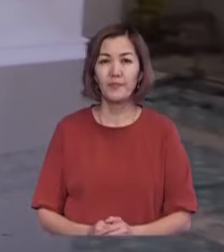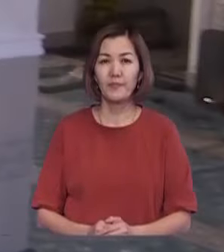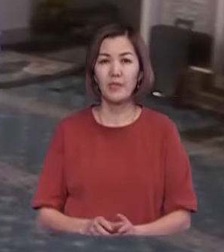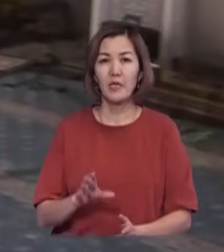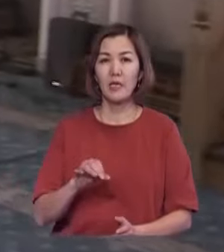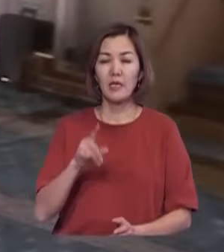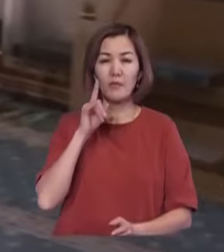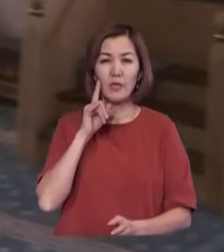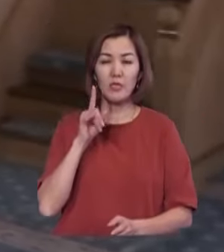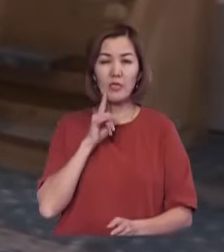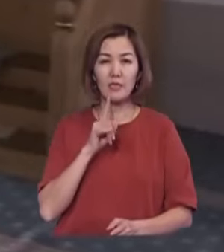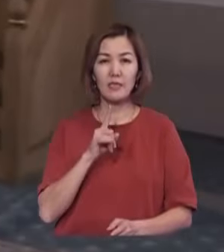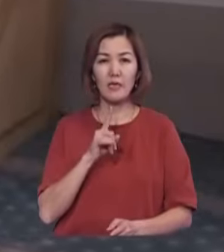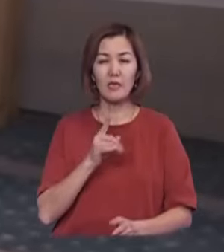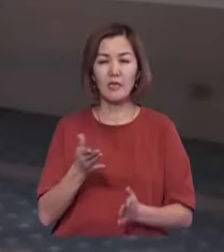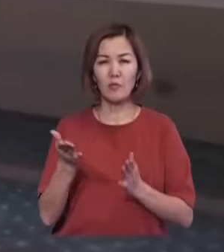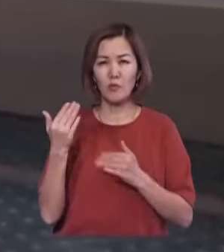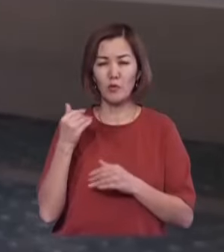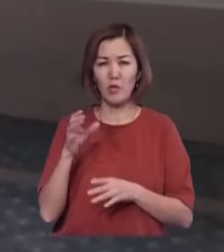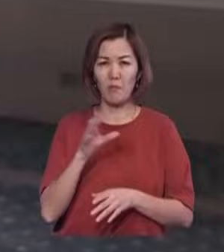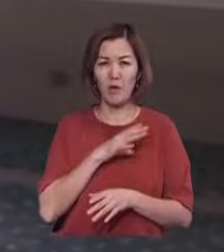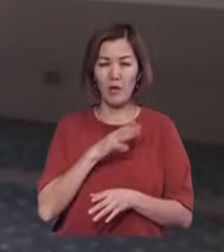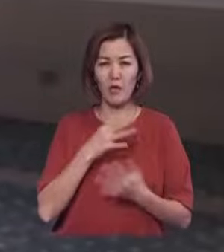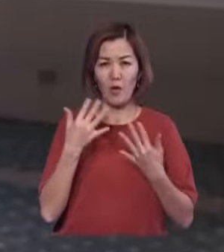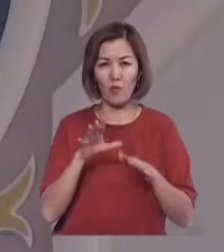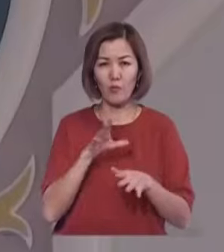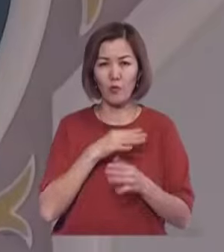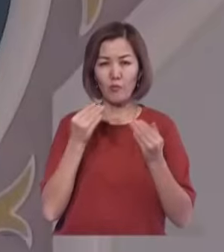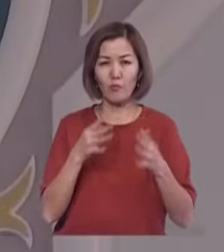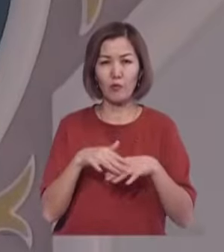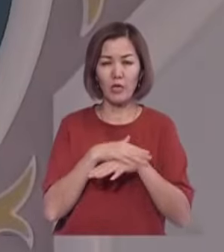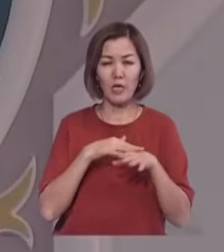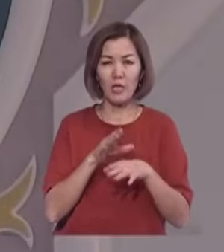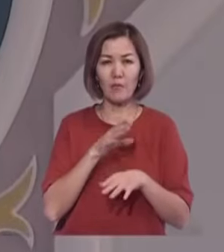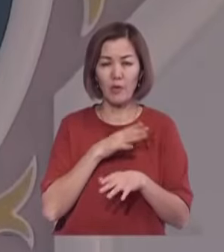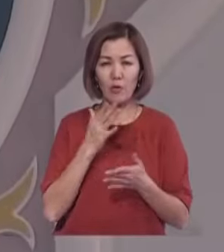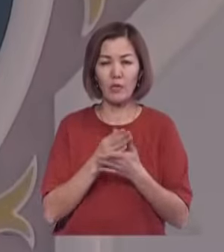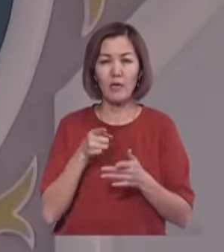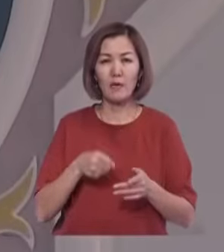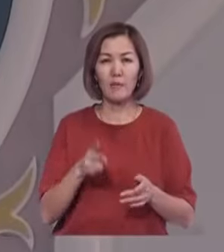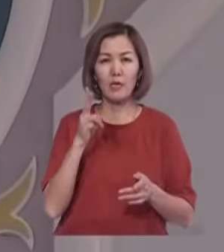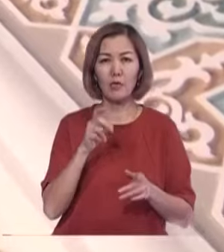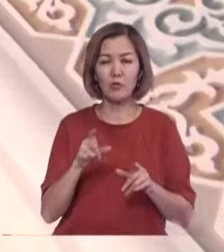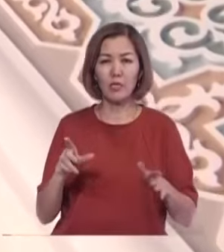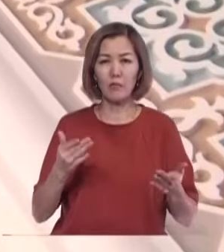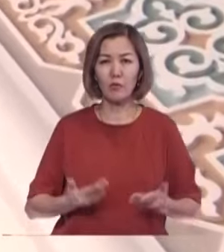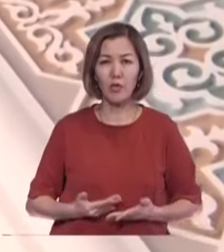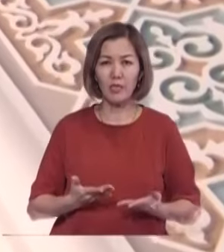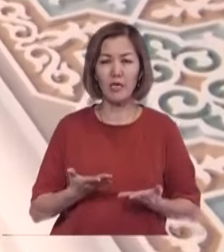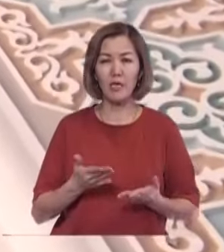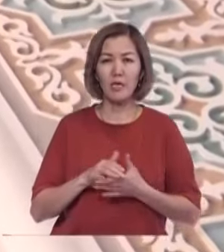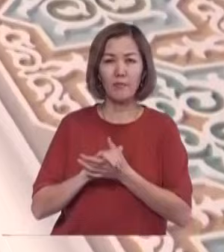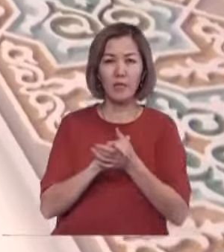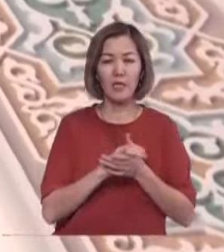Еңбекші қазақ іргелі ауыл, кезеңінде миллионер колхоз атанған. Бүгінде халқы бақуатты, 1200-дей адам тұрады, өзара